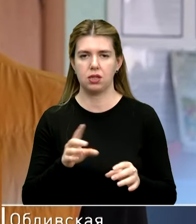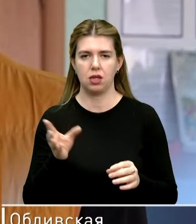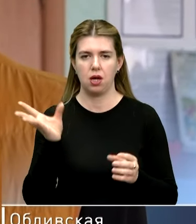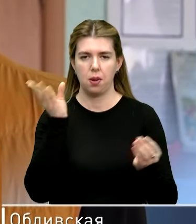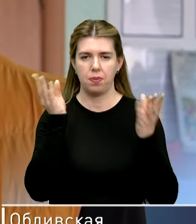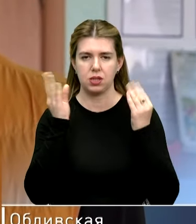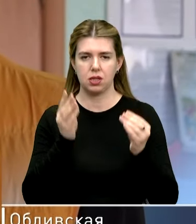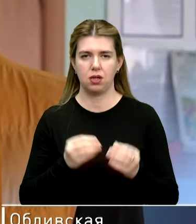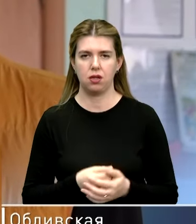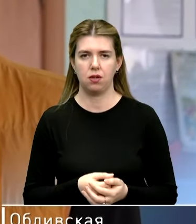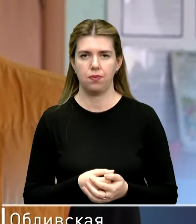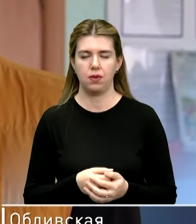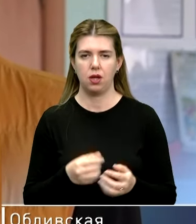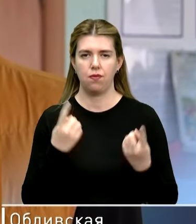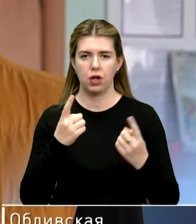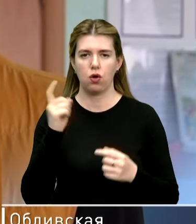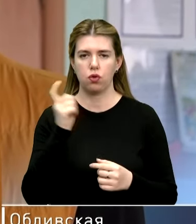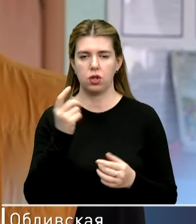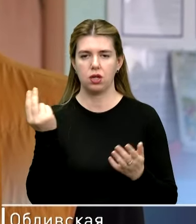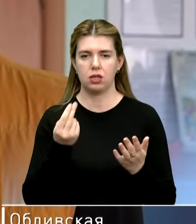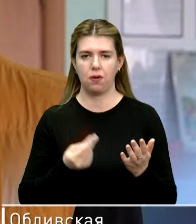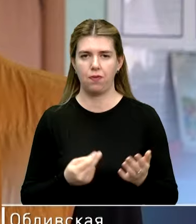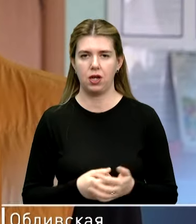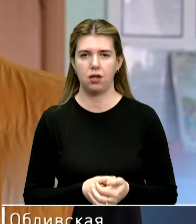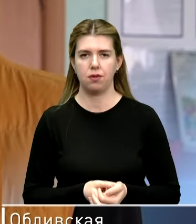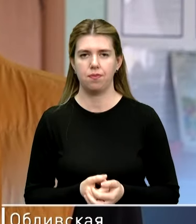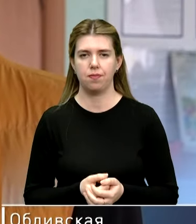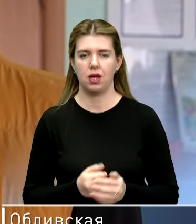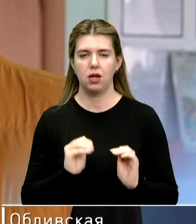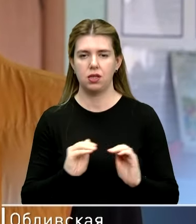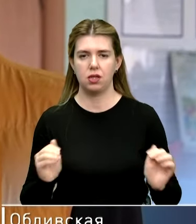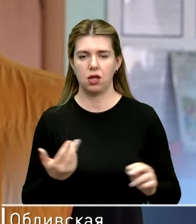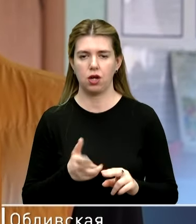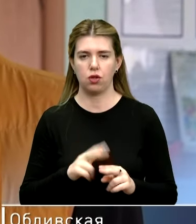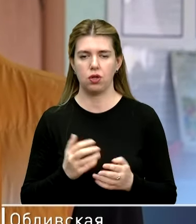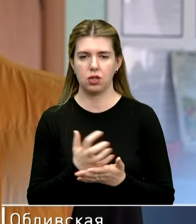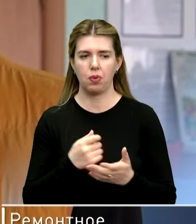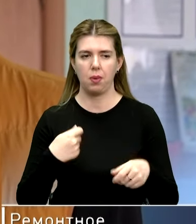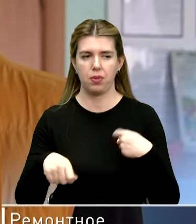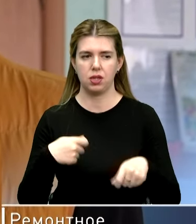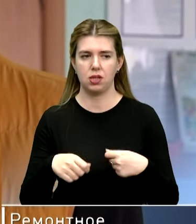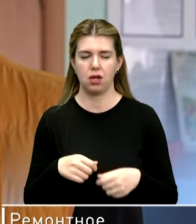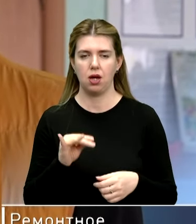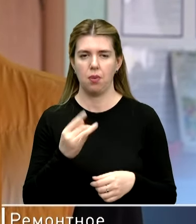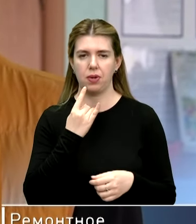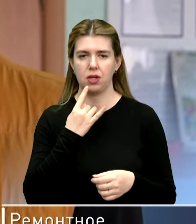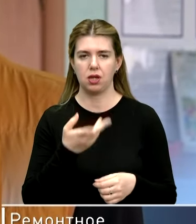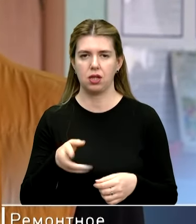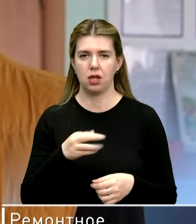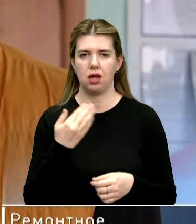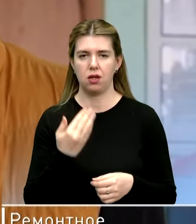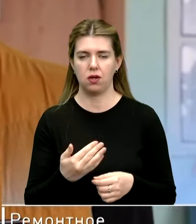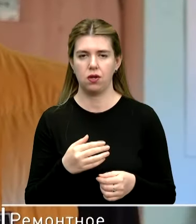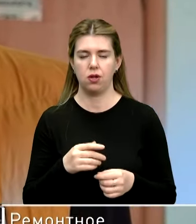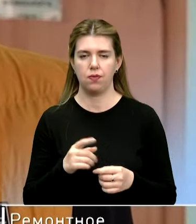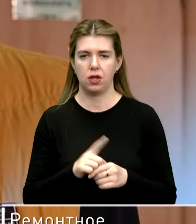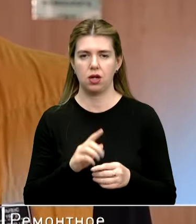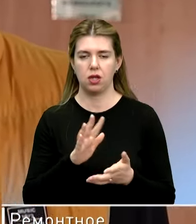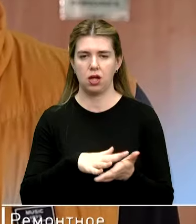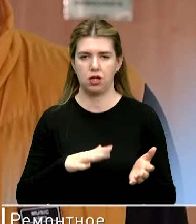мысль, как бы великие художники нарисовали детей, которые собирают пластик и батарейки для их дачи,